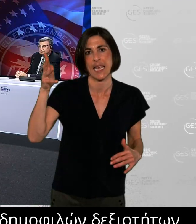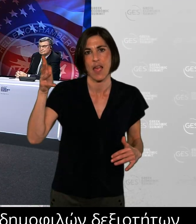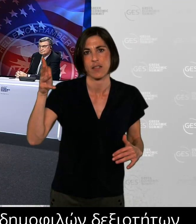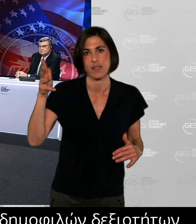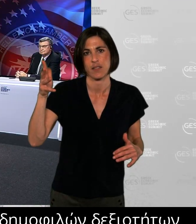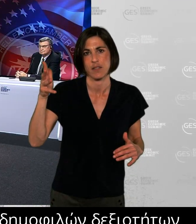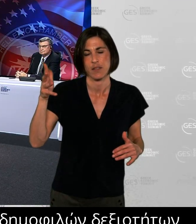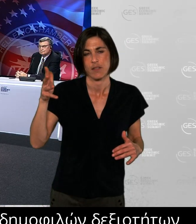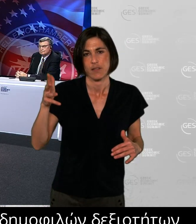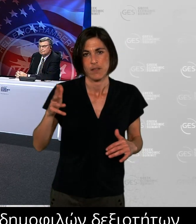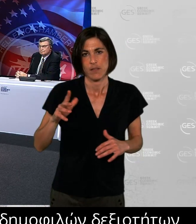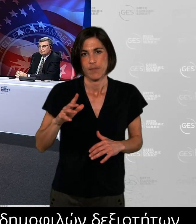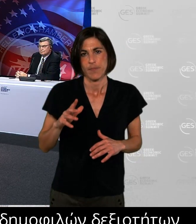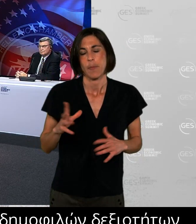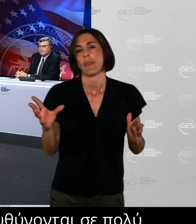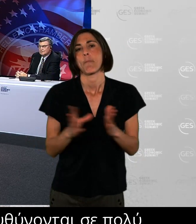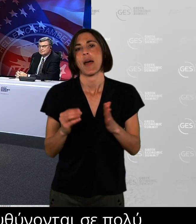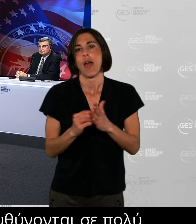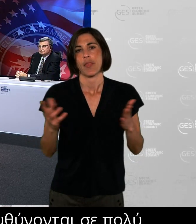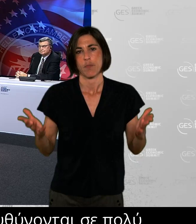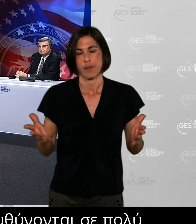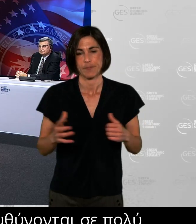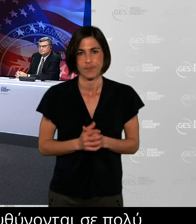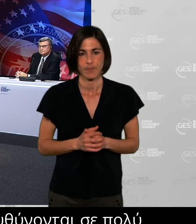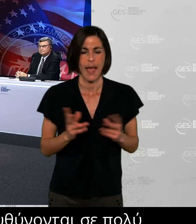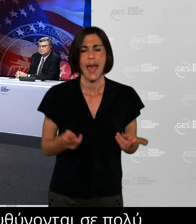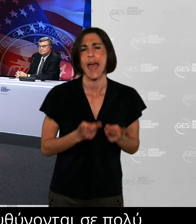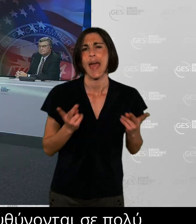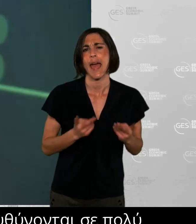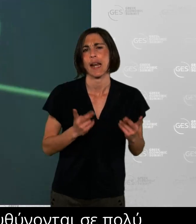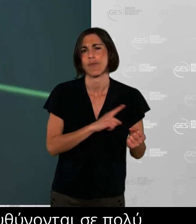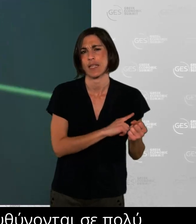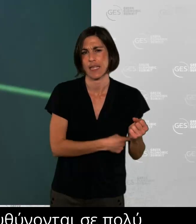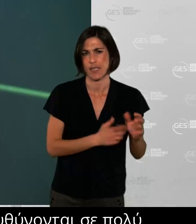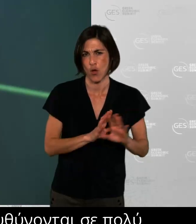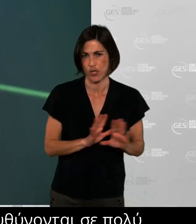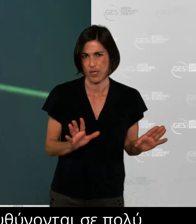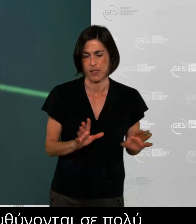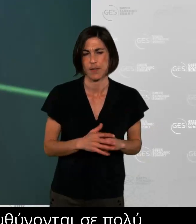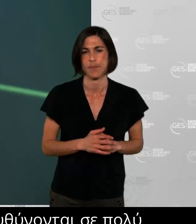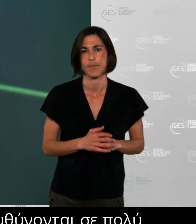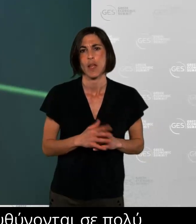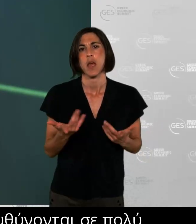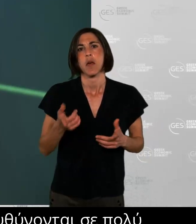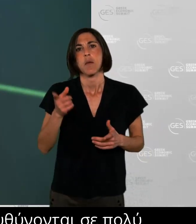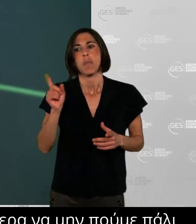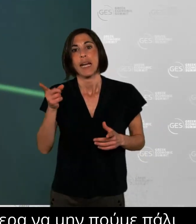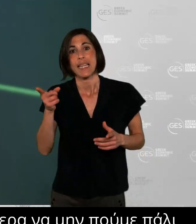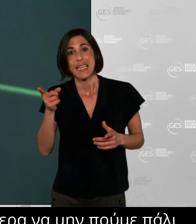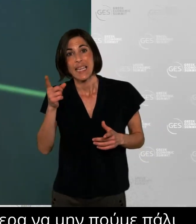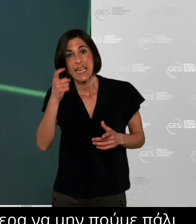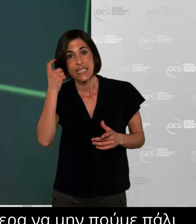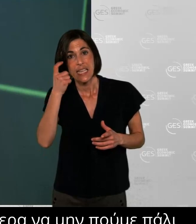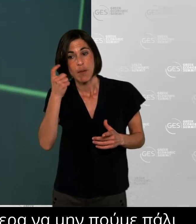εύρος ηλικιών. Παράδειγμα, soft skills τώρα, να μην πούμε πάλι hard skills. Soft skills, critical thinking, κριτική σκέψη,